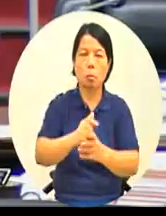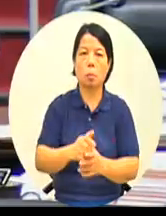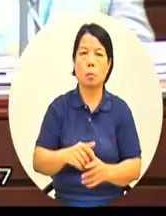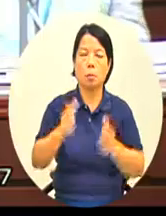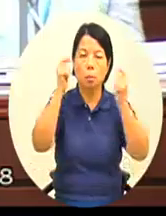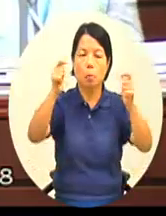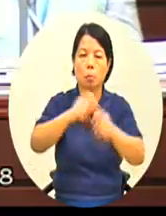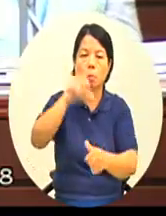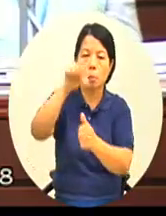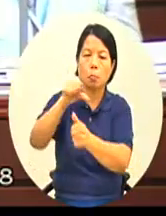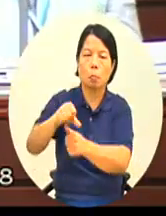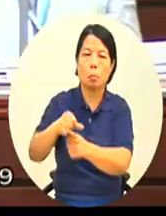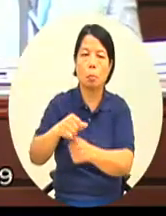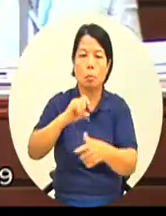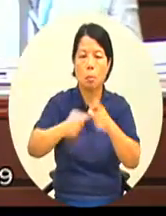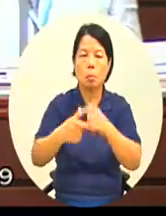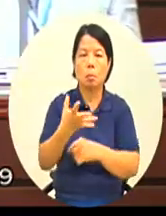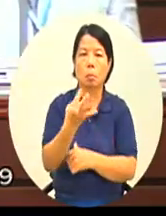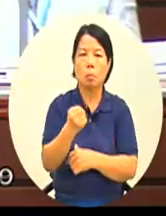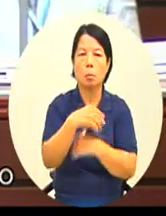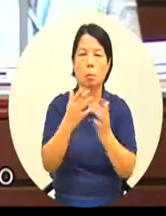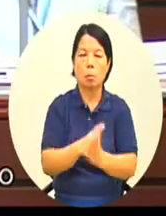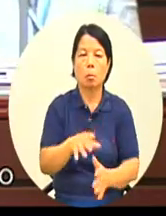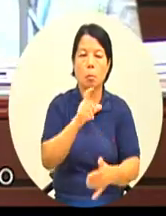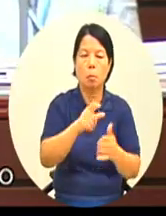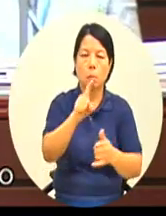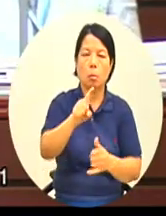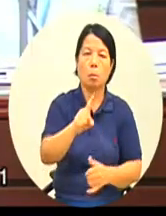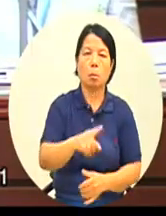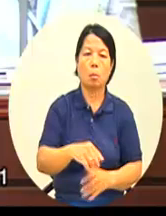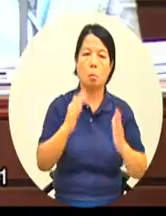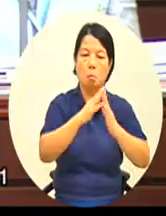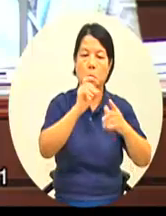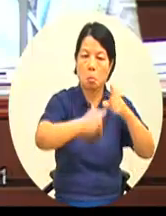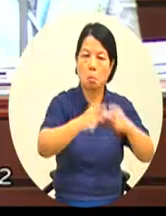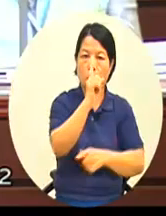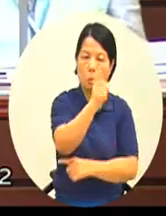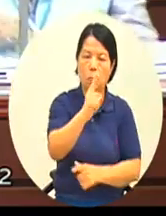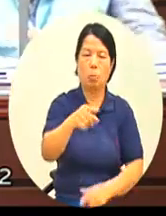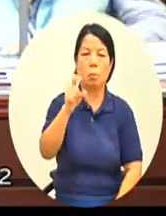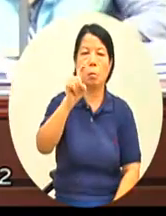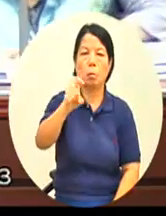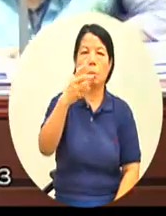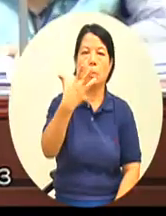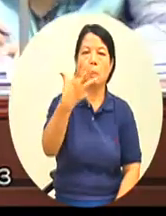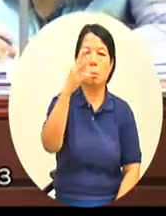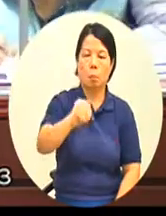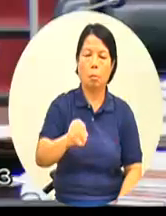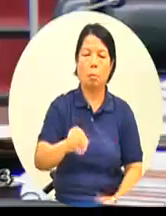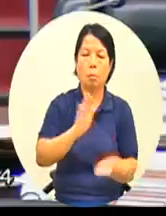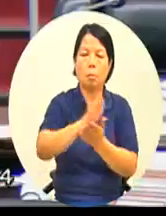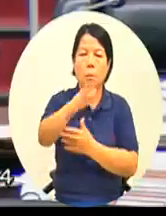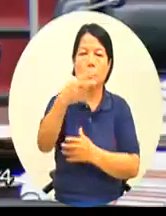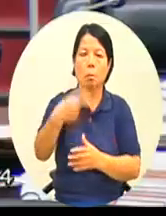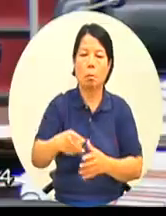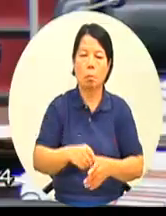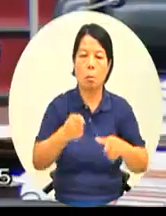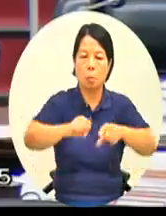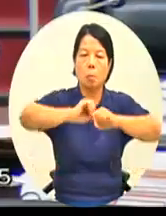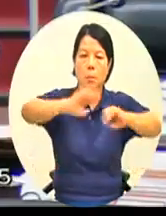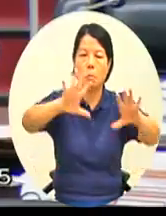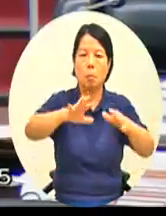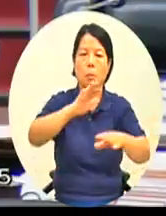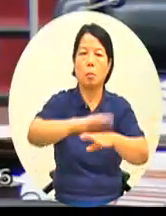谢谢议员，我们现在目前开罚了1家18万。 嗯，好。那以后会不会再公布这些名